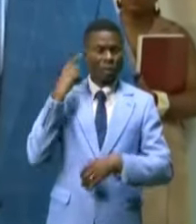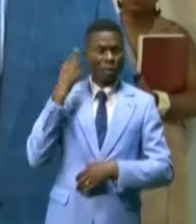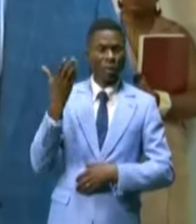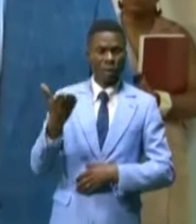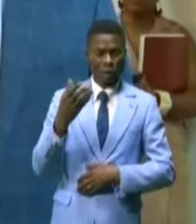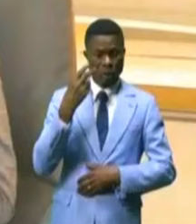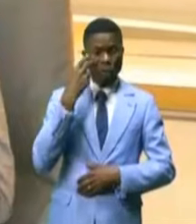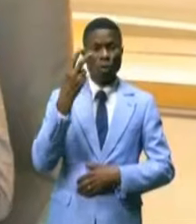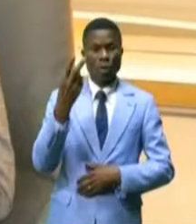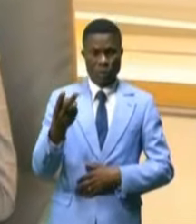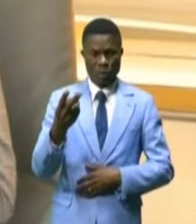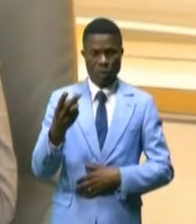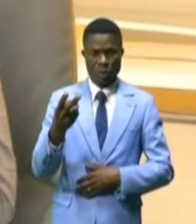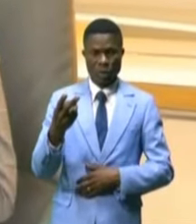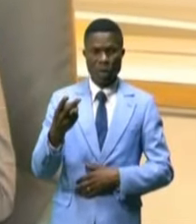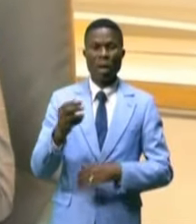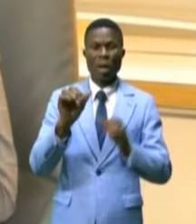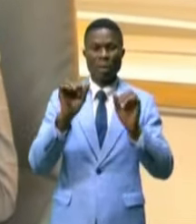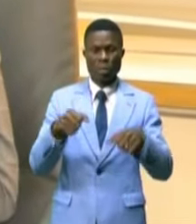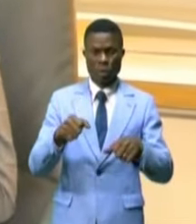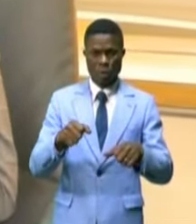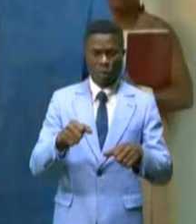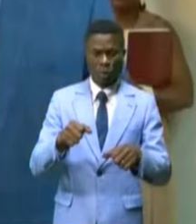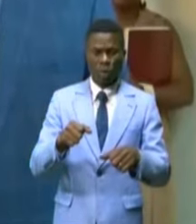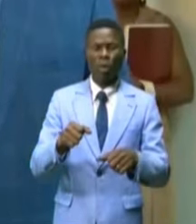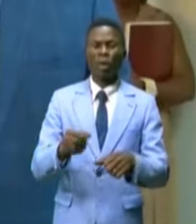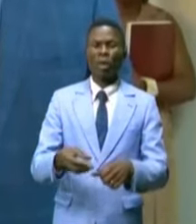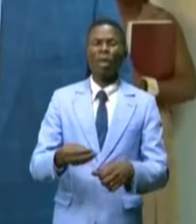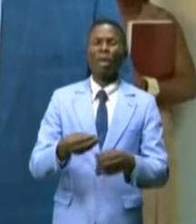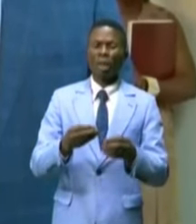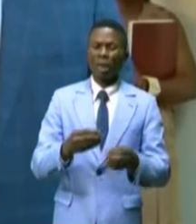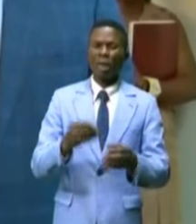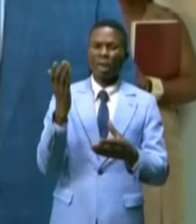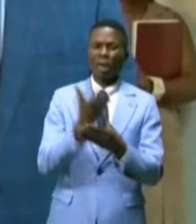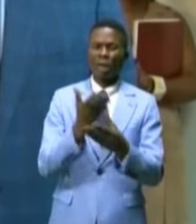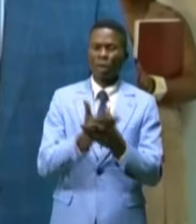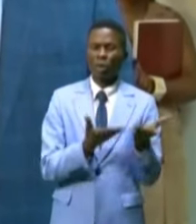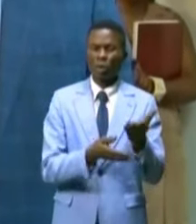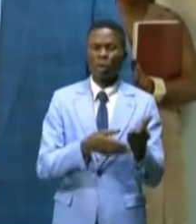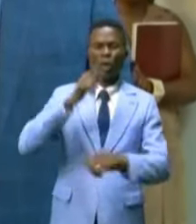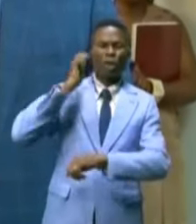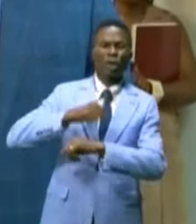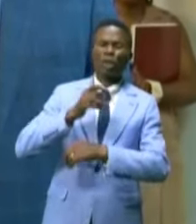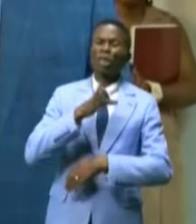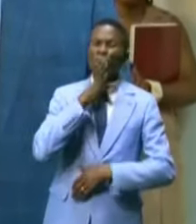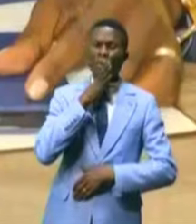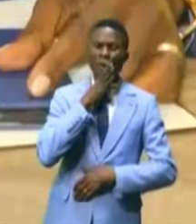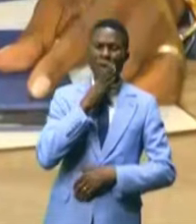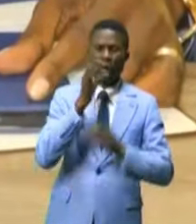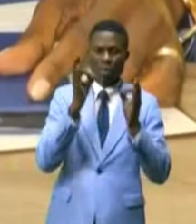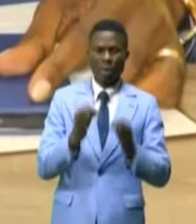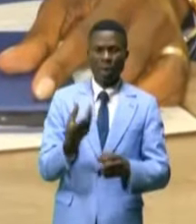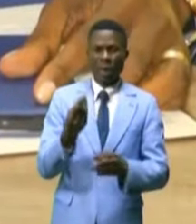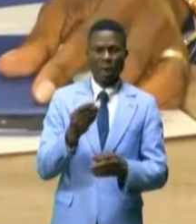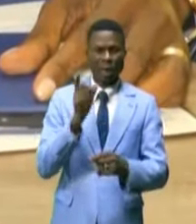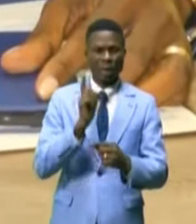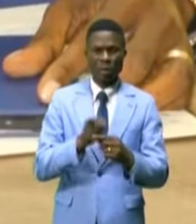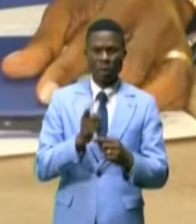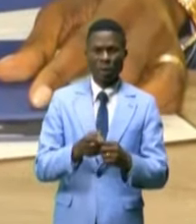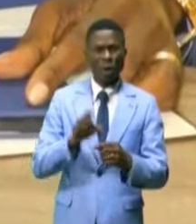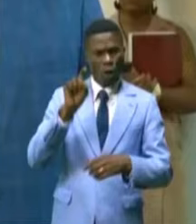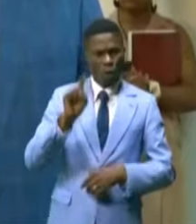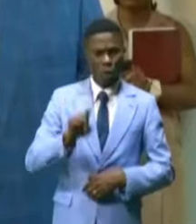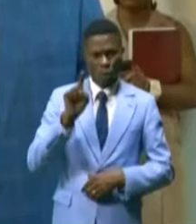a estimé qu'il vaut mieux un mauvais arrangement qu'un bon procès. Parce que le procès prend du temps et des moyens. On a estimé qu'il